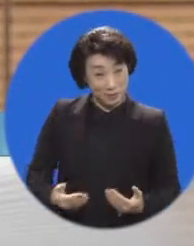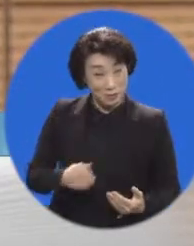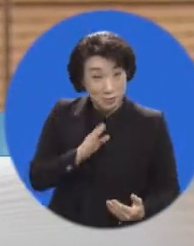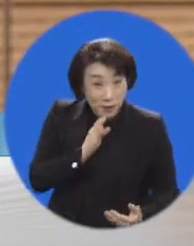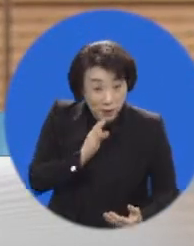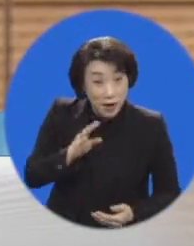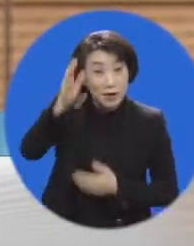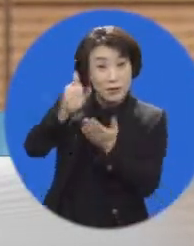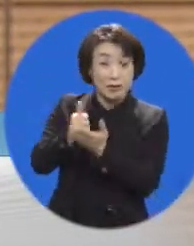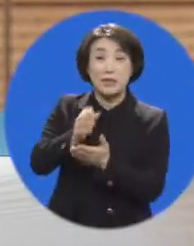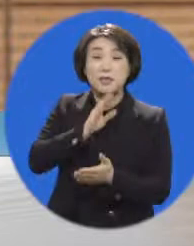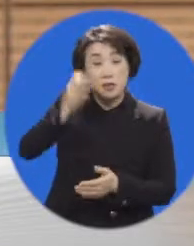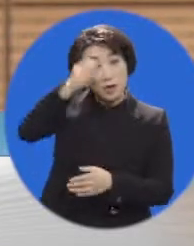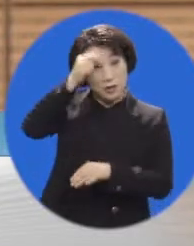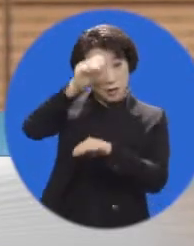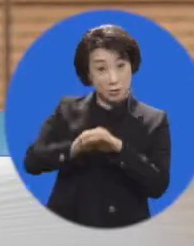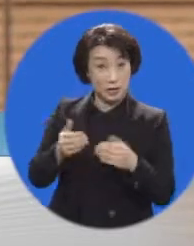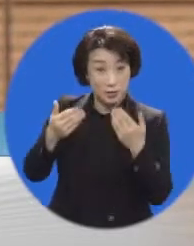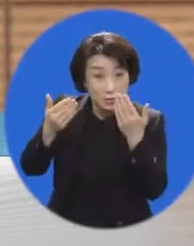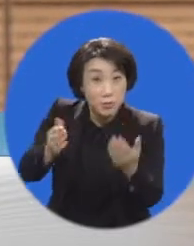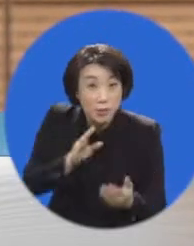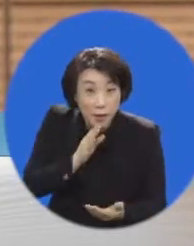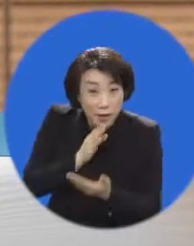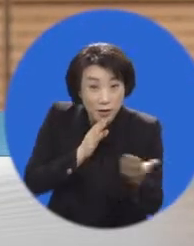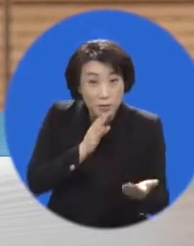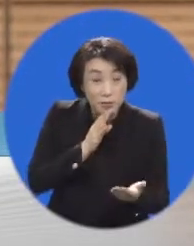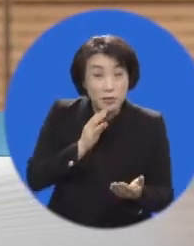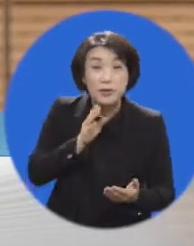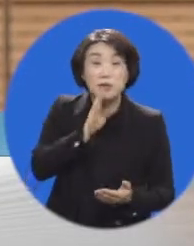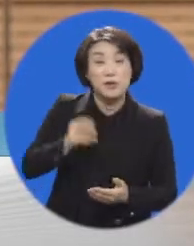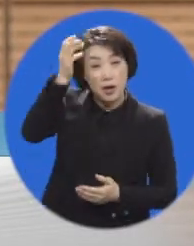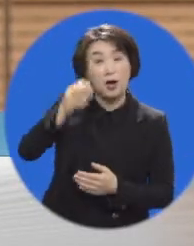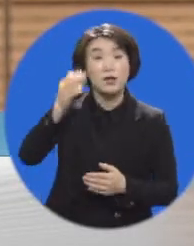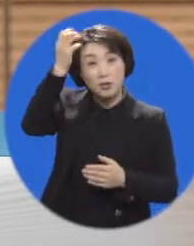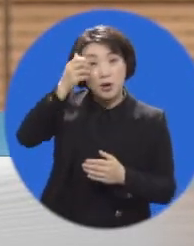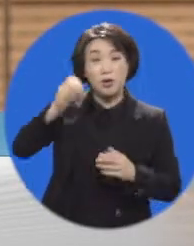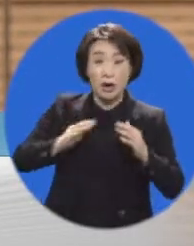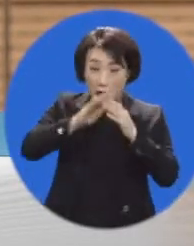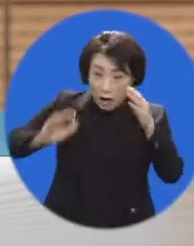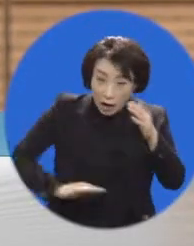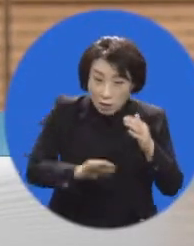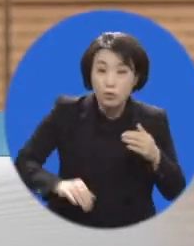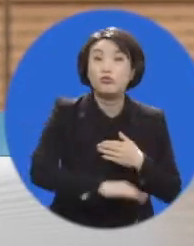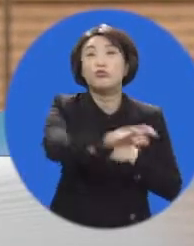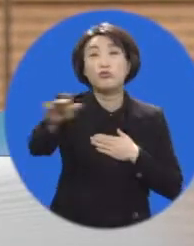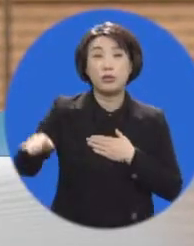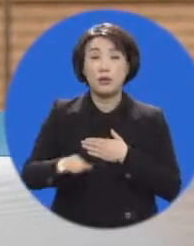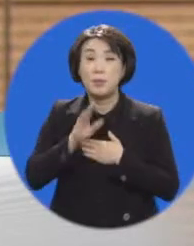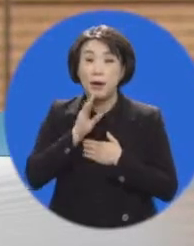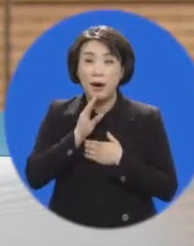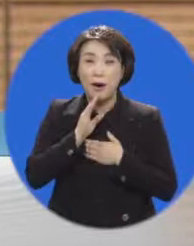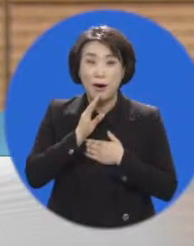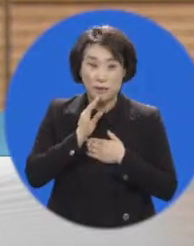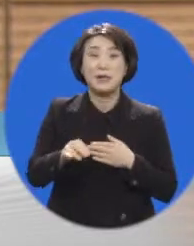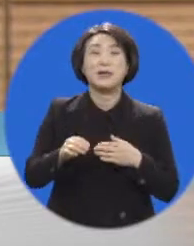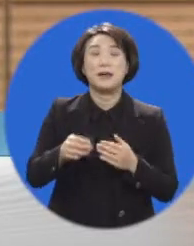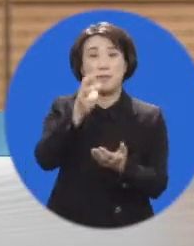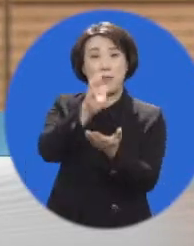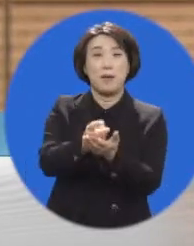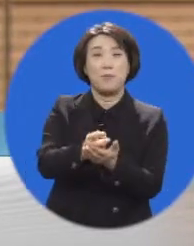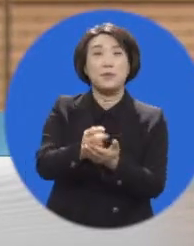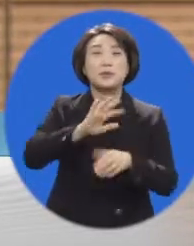하나님과 신령한 예배를 드리고 신령한 영적 가문에서 그 가도라는 성경을